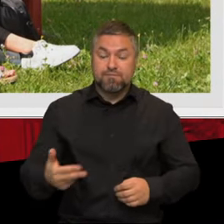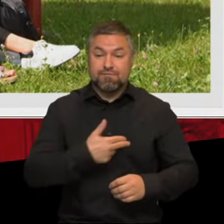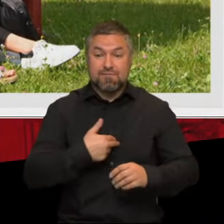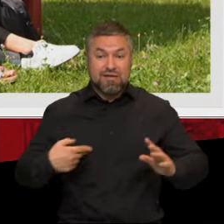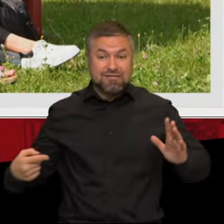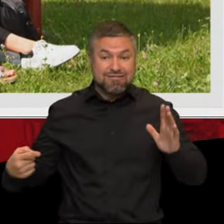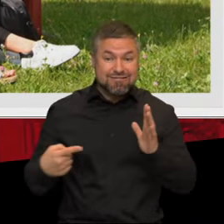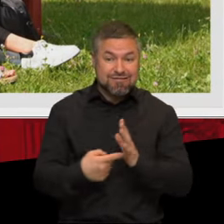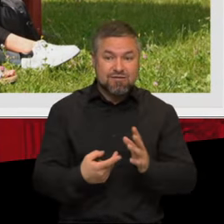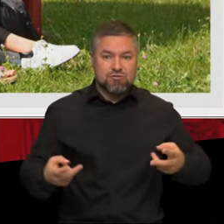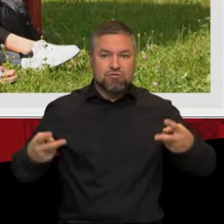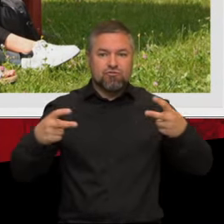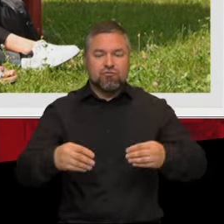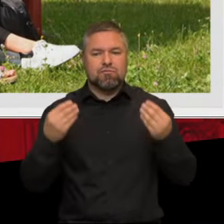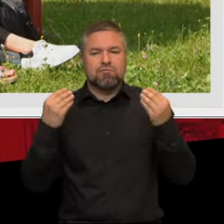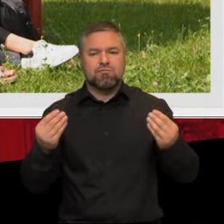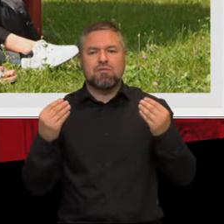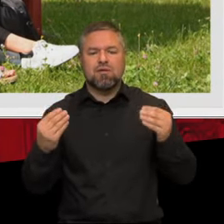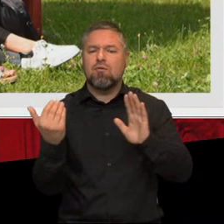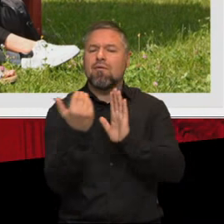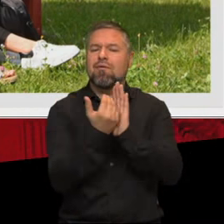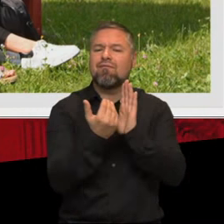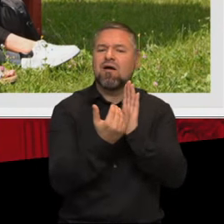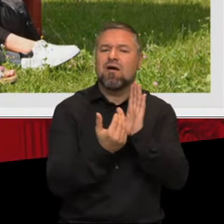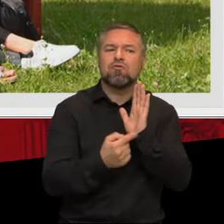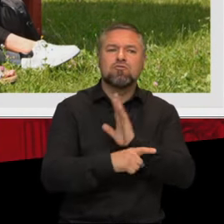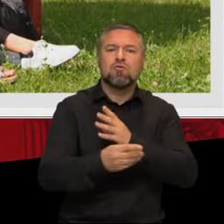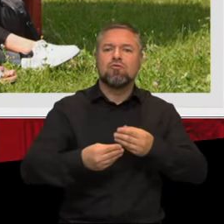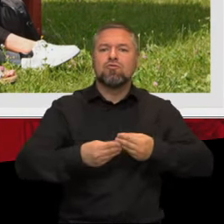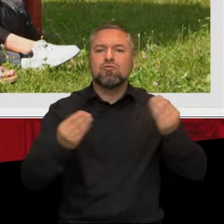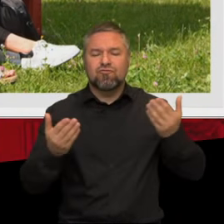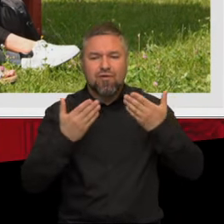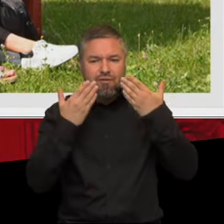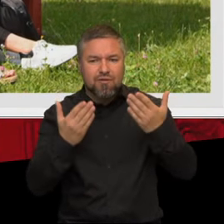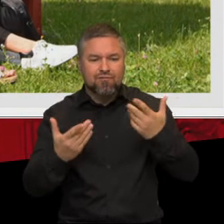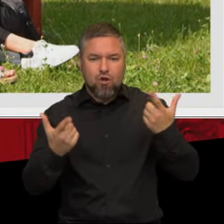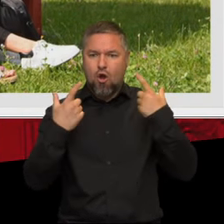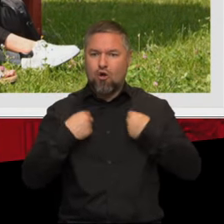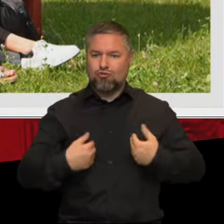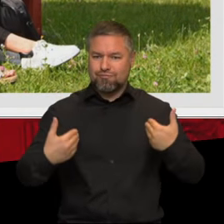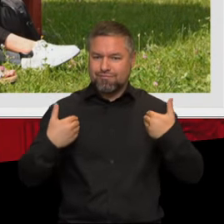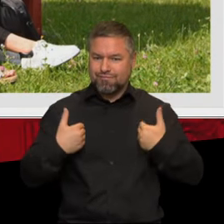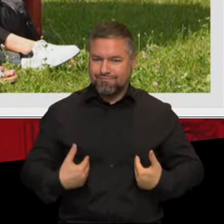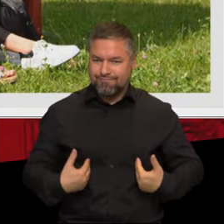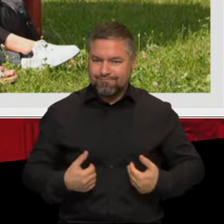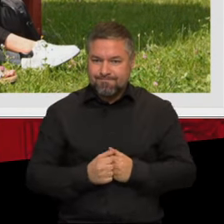naszym celem jest stworzenie wam doskonałych warunków do rozwoju naukowego i osobistego.